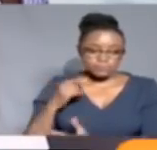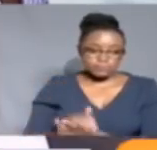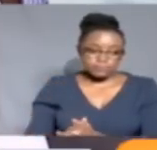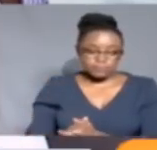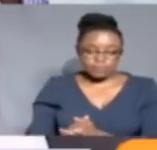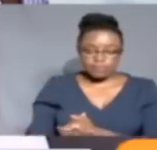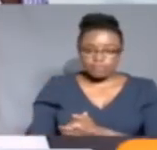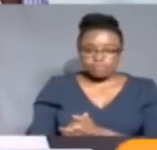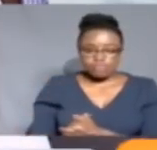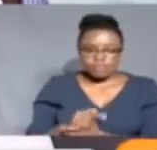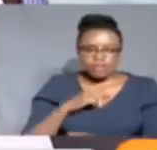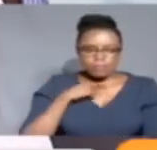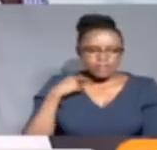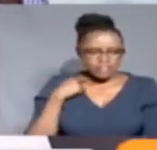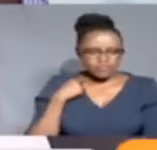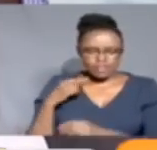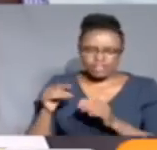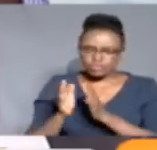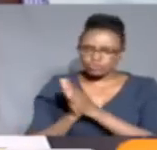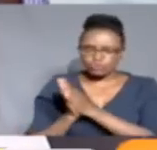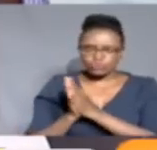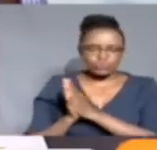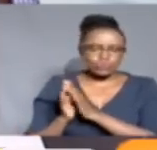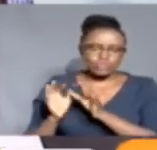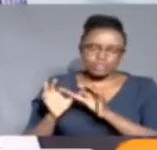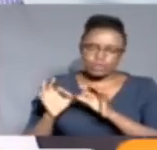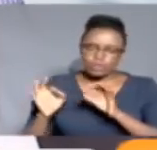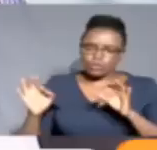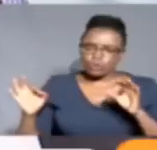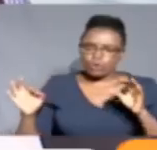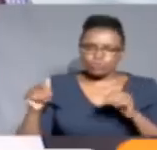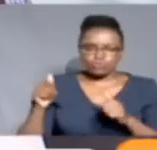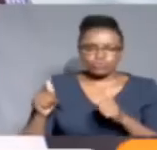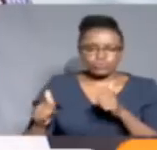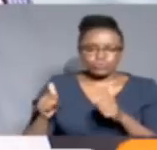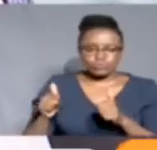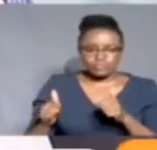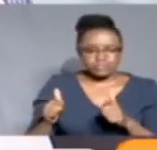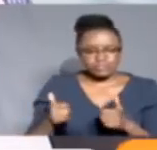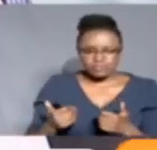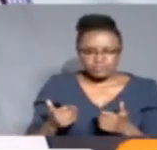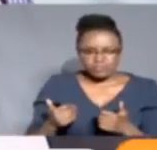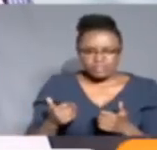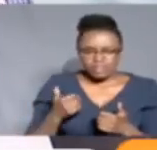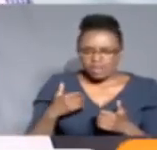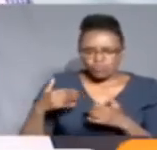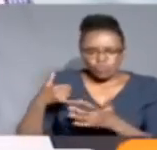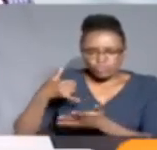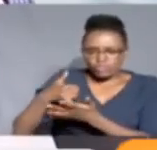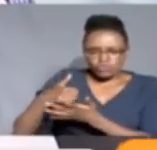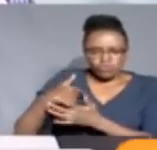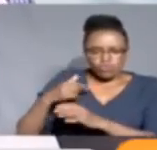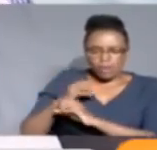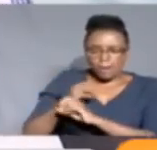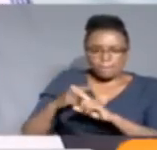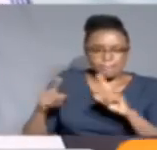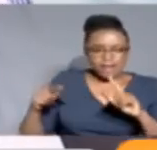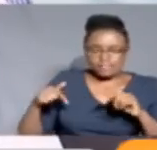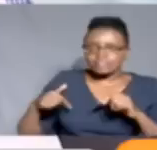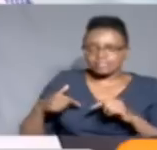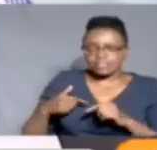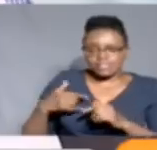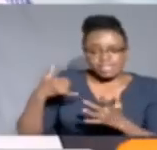na ni story ndefu ambayo haikuwa inanihusu lakini ikanilazimu